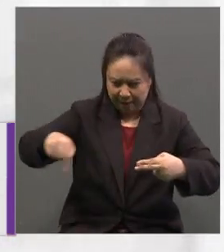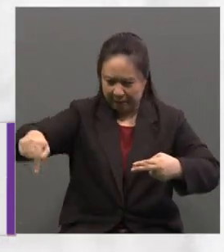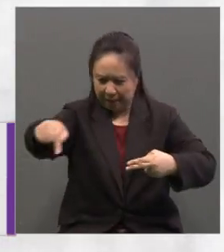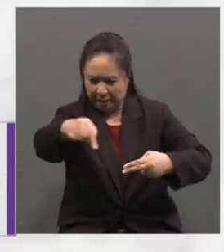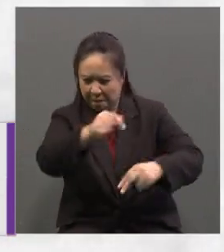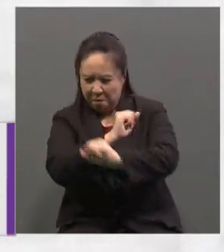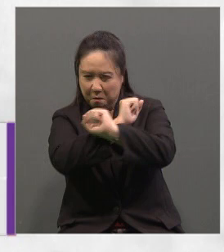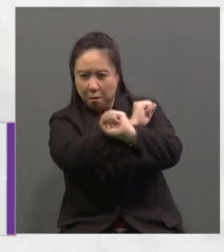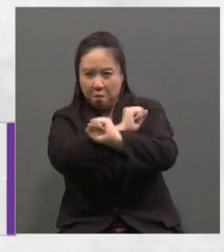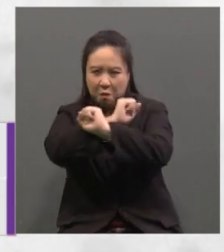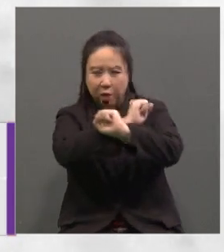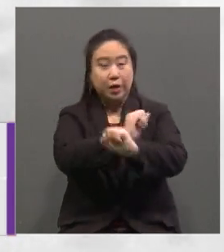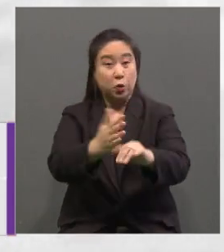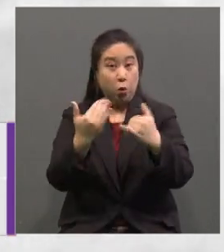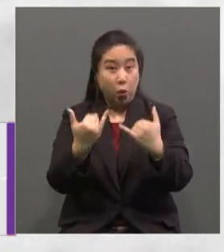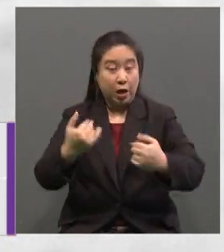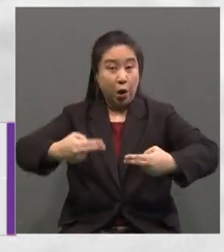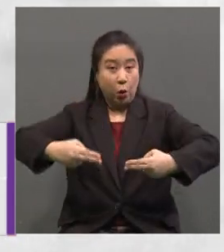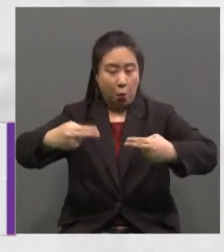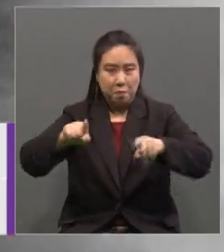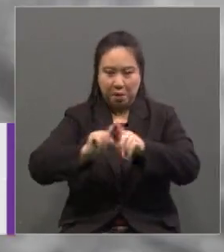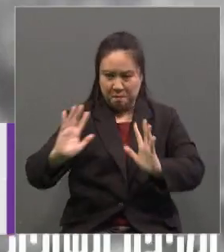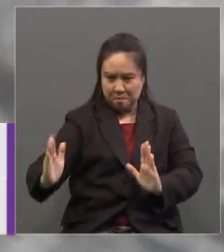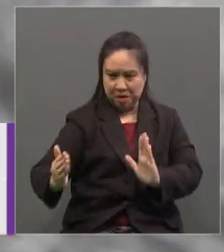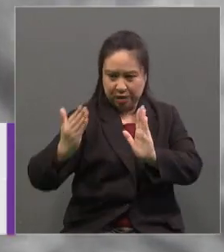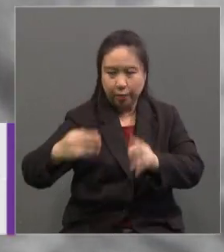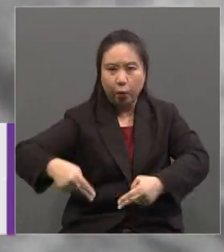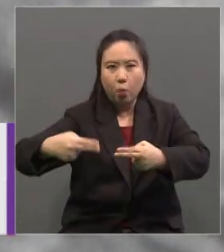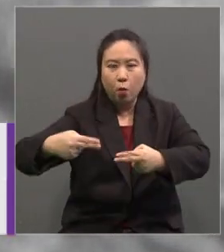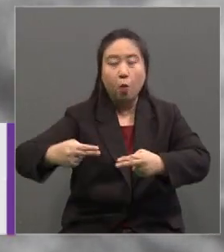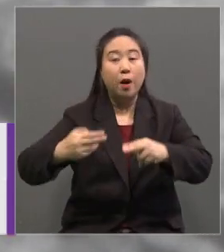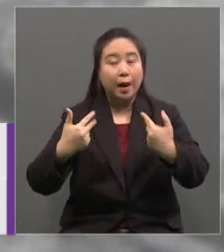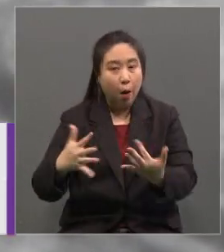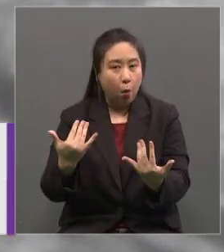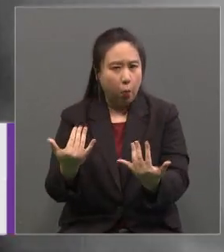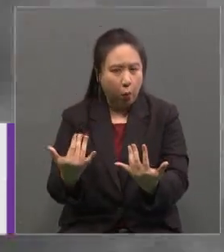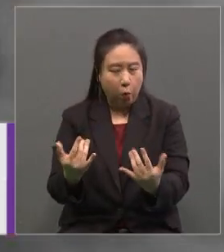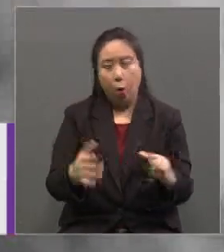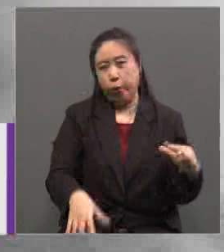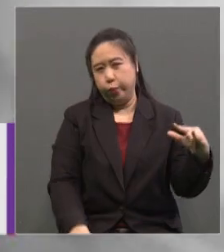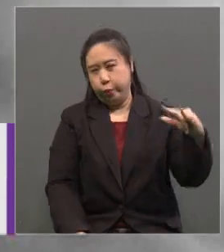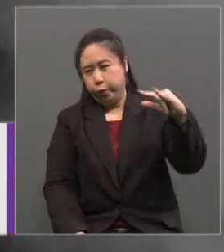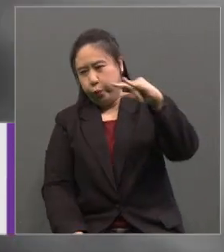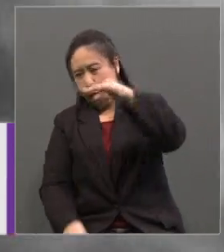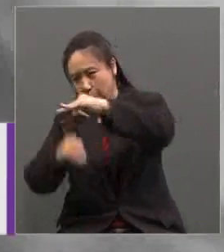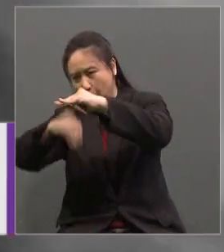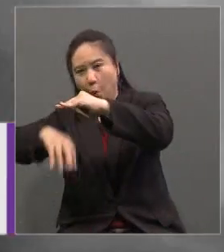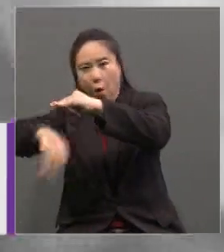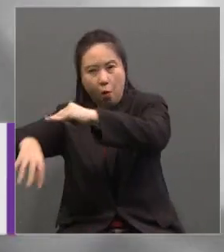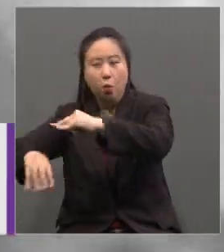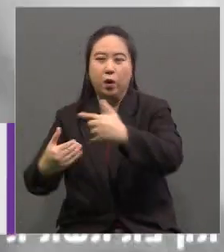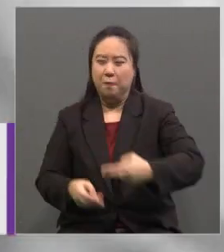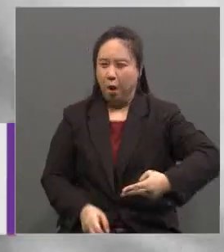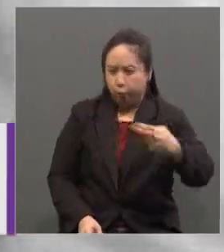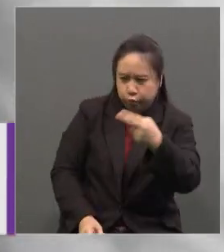ซึ่งการสู้รบในเวลานี้เป็นการสู้รบแบบเผชิญหน้าค่ะแล้วก็จะมีการปฏิบัติการโจมตีทางอากาศสนับสนุนพร้อมการระดม